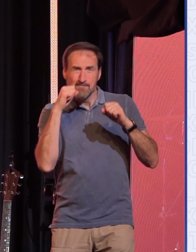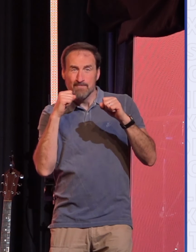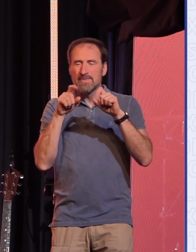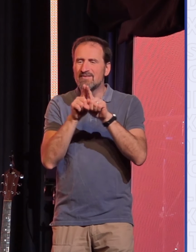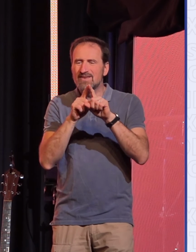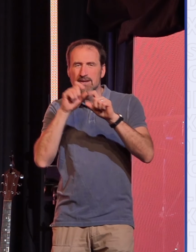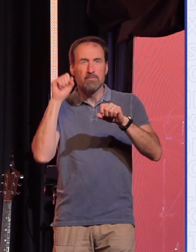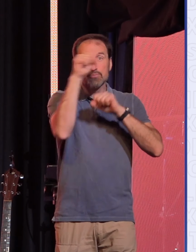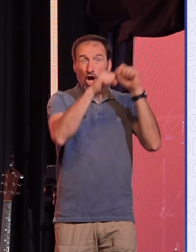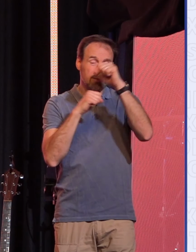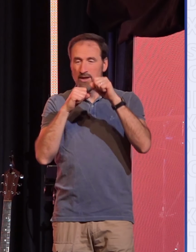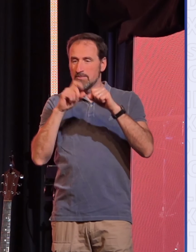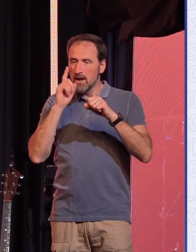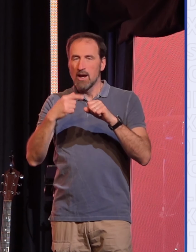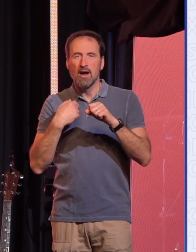gehen.